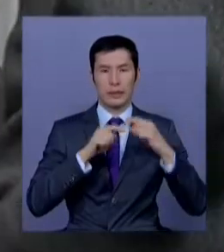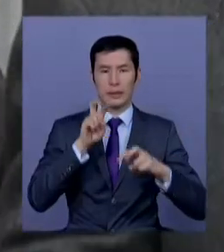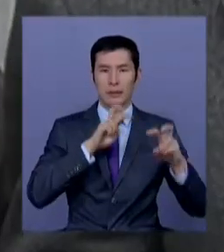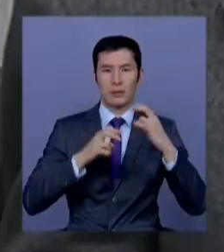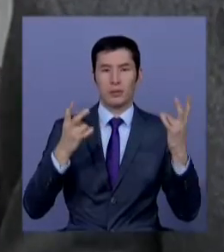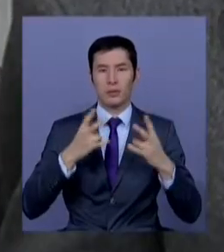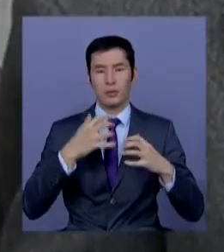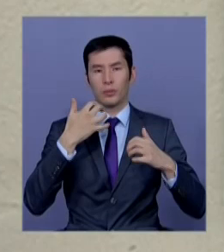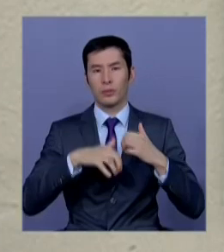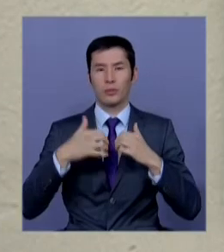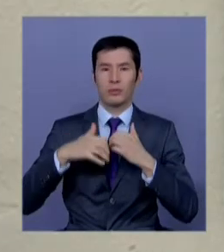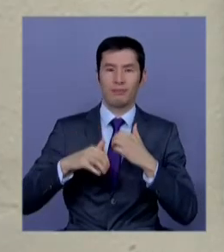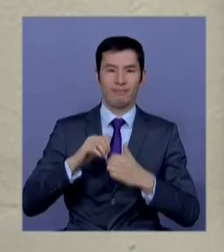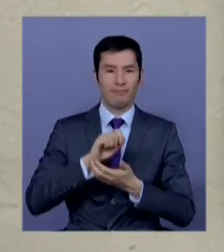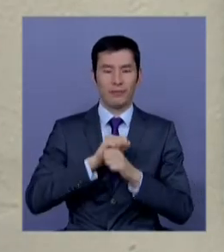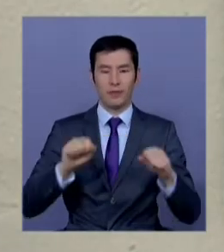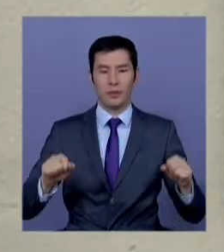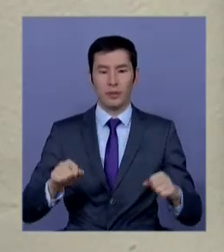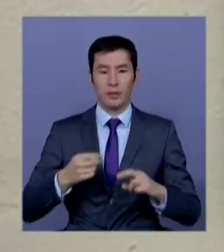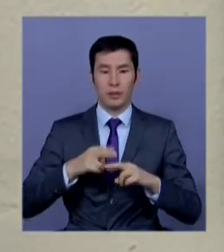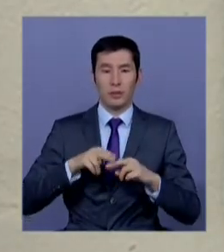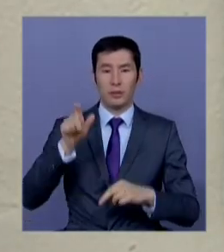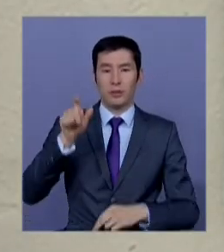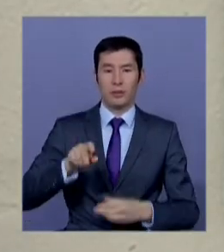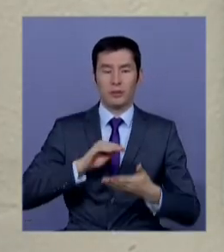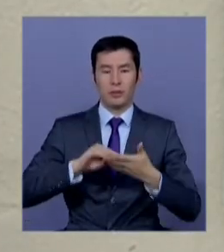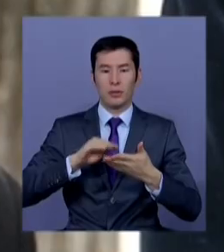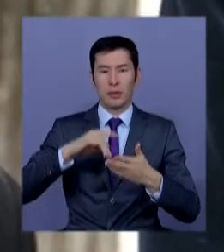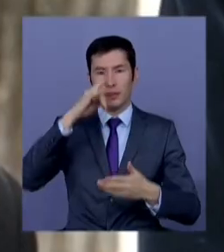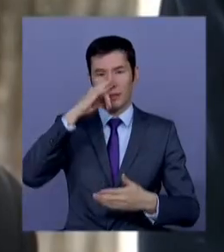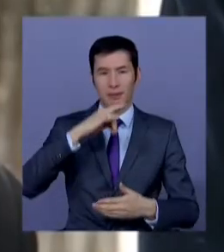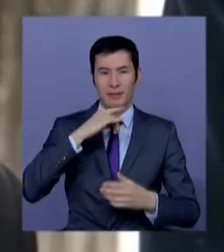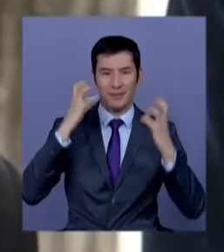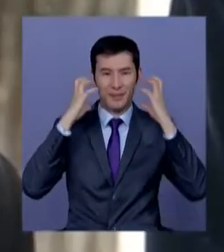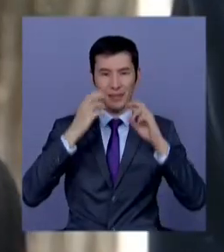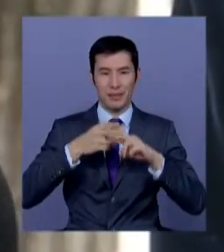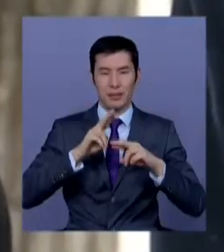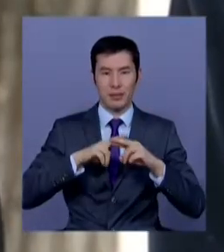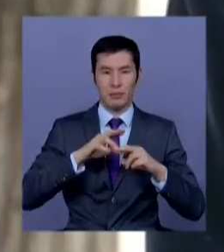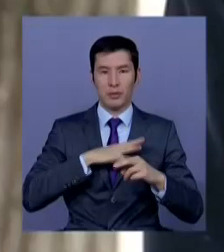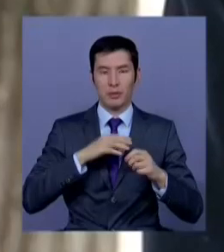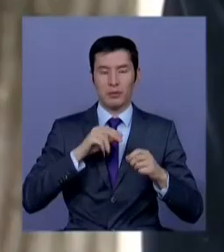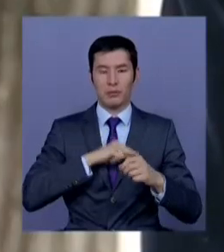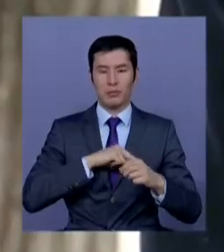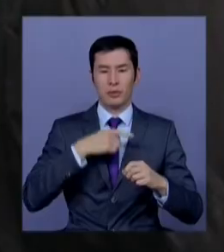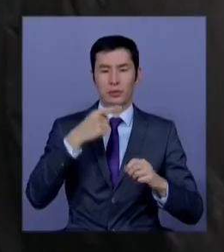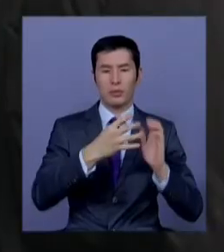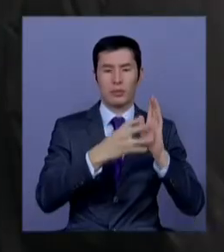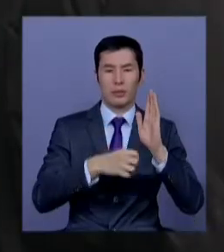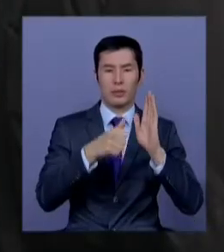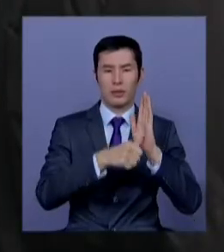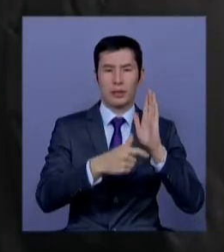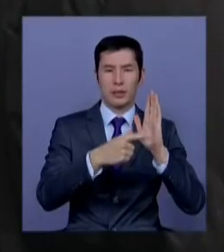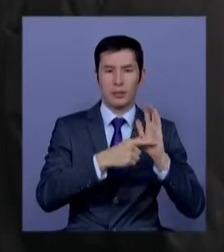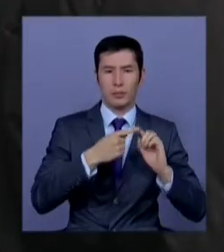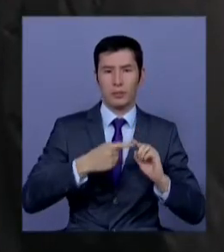өзімізді, ұлтымызды танимыз. Төлепберген Тобағабылов қазақ радиосында әуелі редактор болып, 1967 жылдан